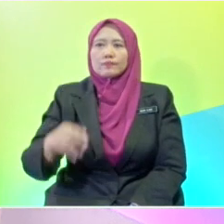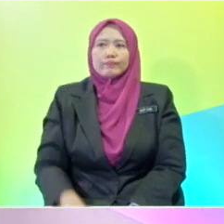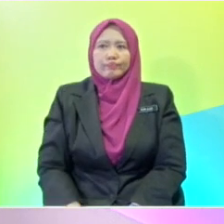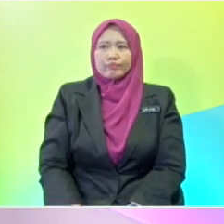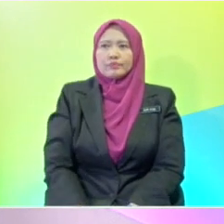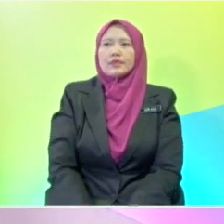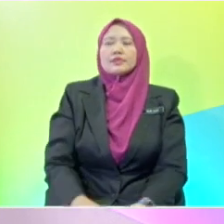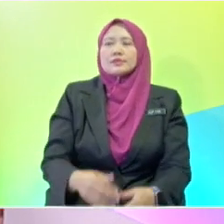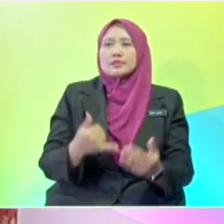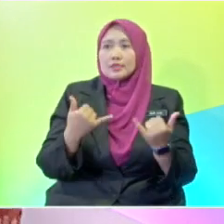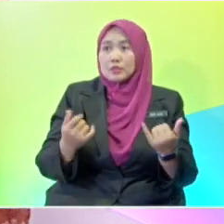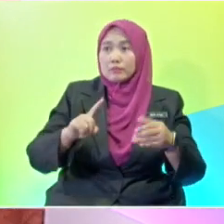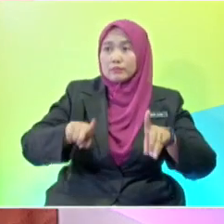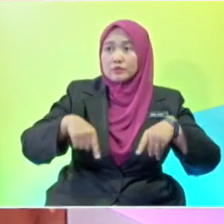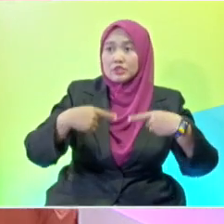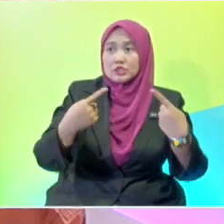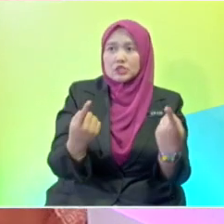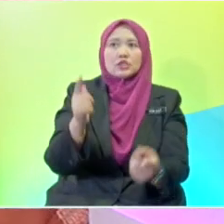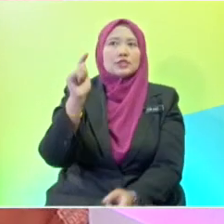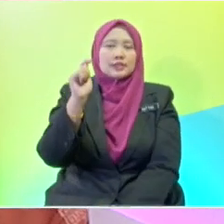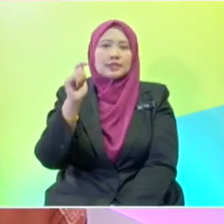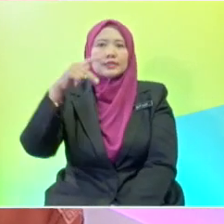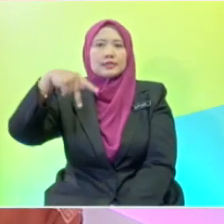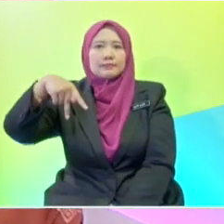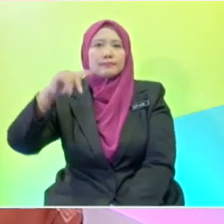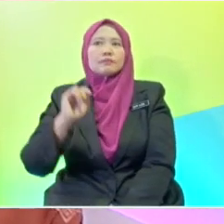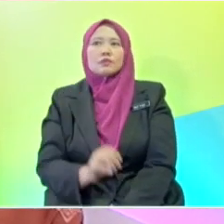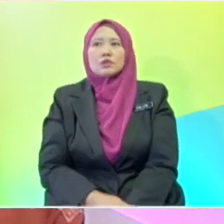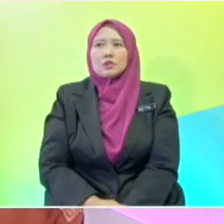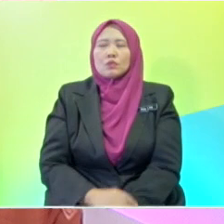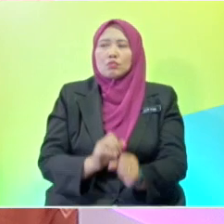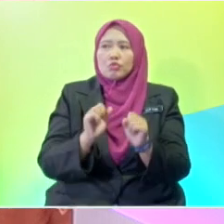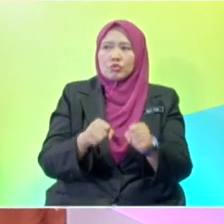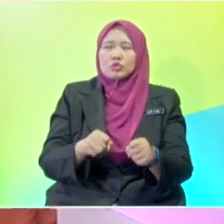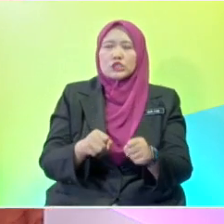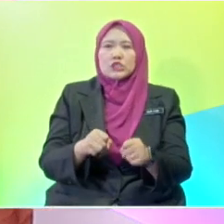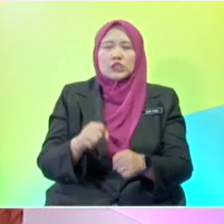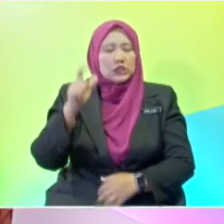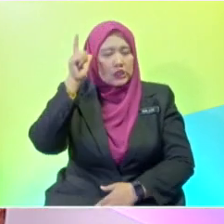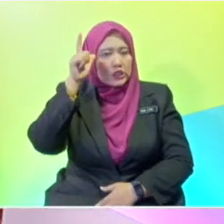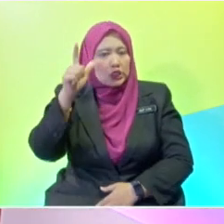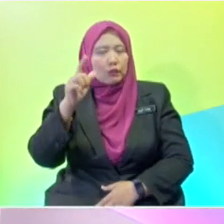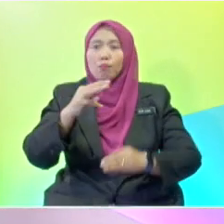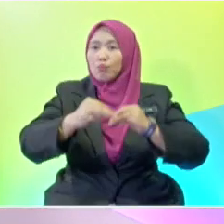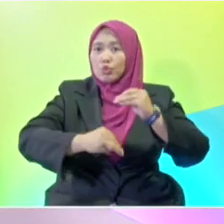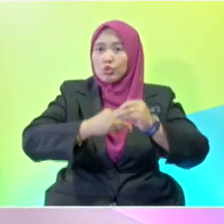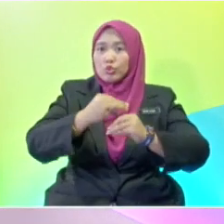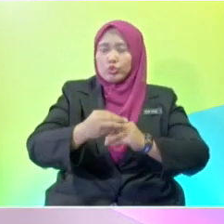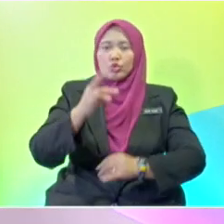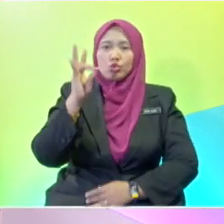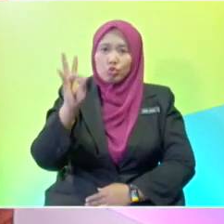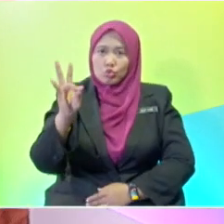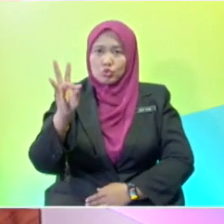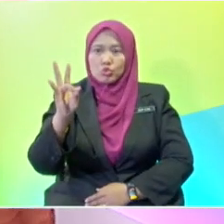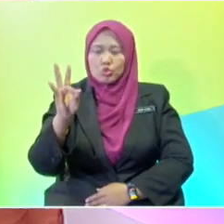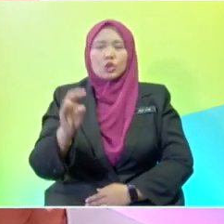prestasi ataupun TV ya tahap penguasaan bagi mojoli 7 pengurusan jeriatric yang merujuk pada tajuk demensia